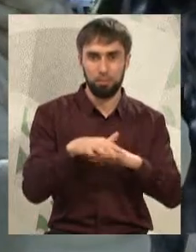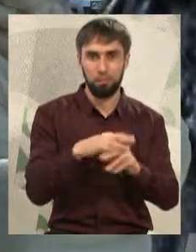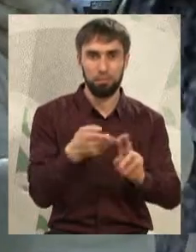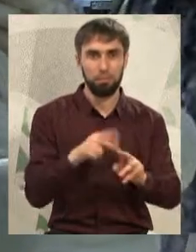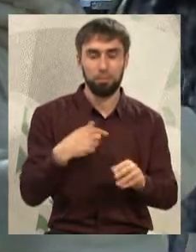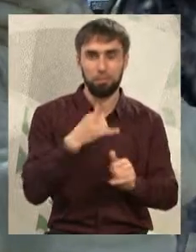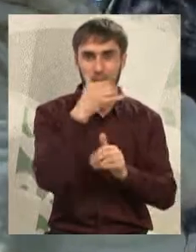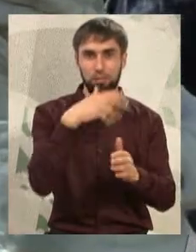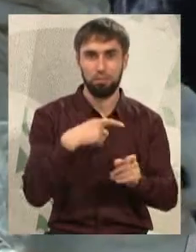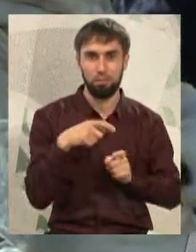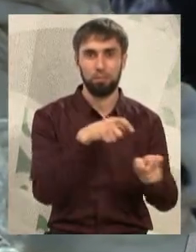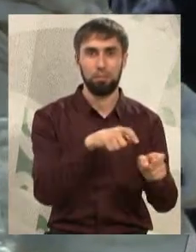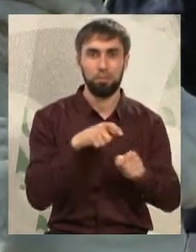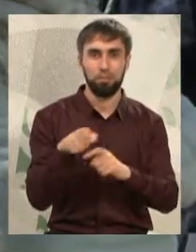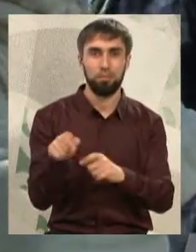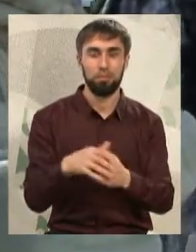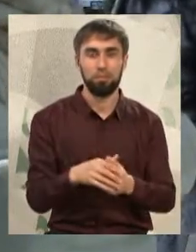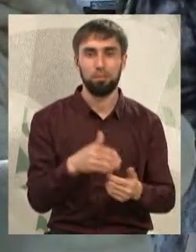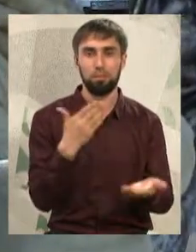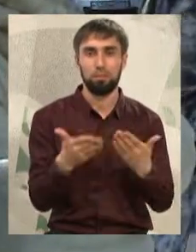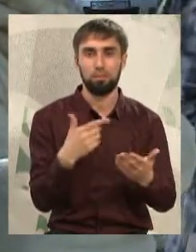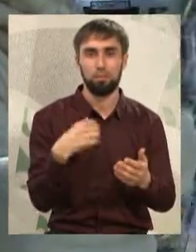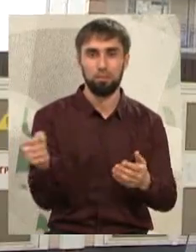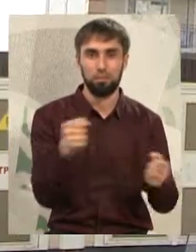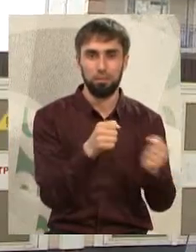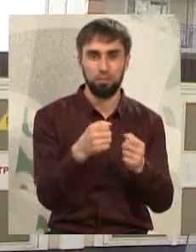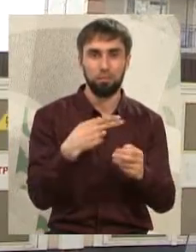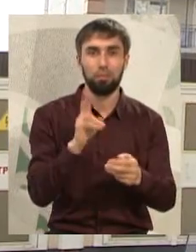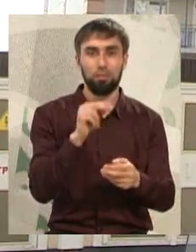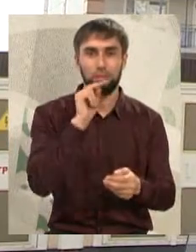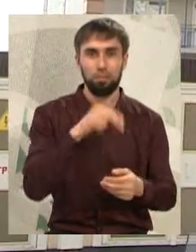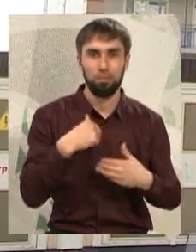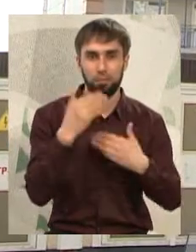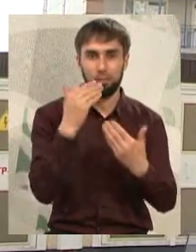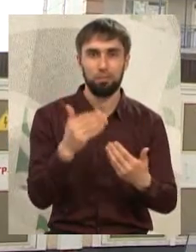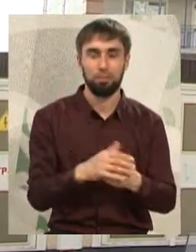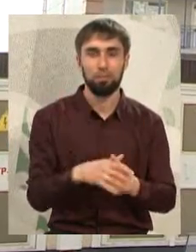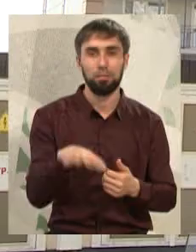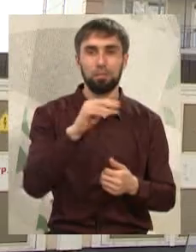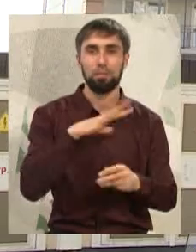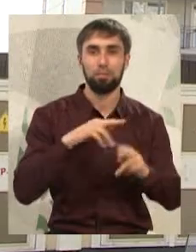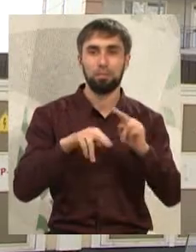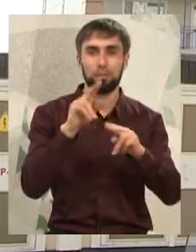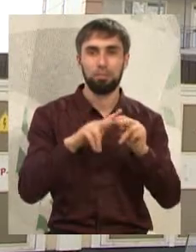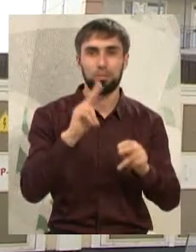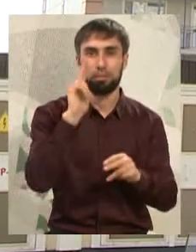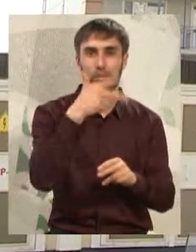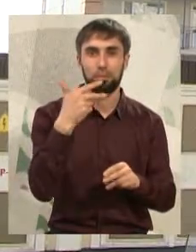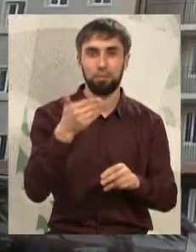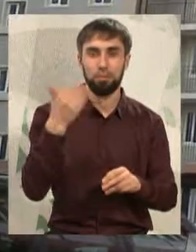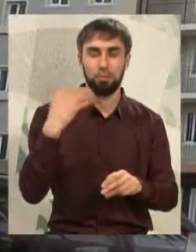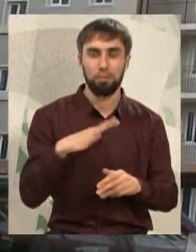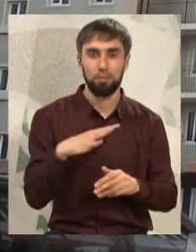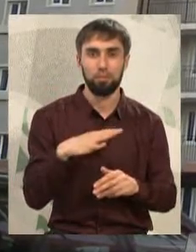можем туда-сюда постоянно бегать или сводить их, кто виноват как-то. Район был построен 3 года назад, и по действующим правилам, через